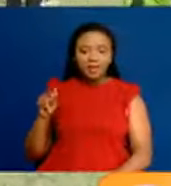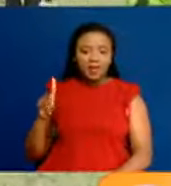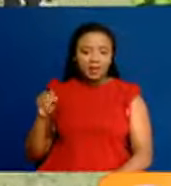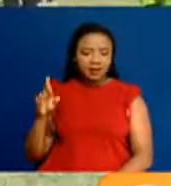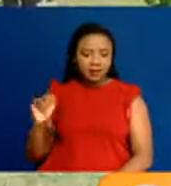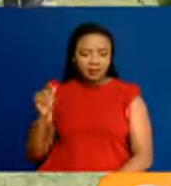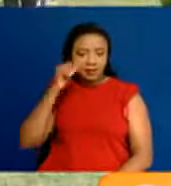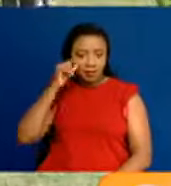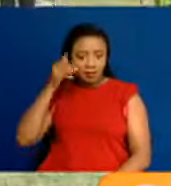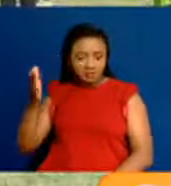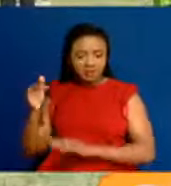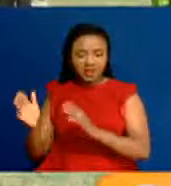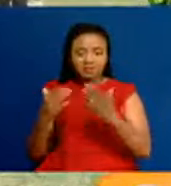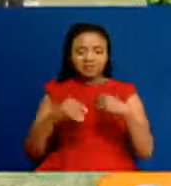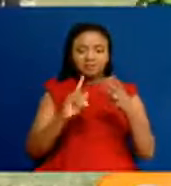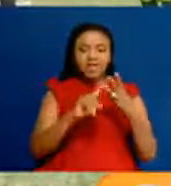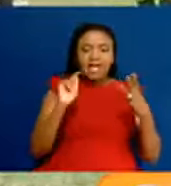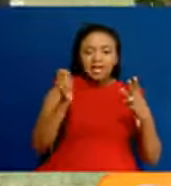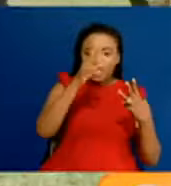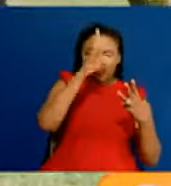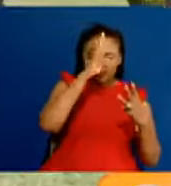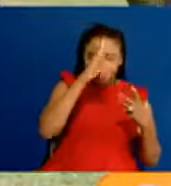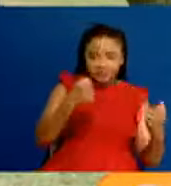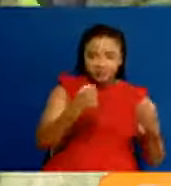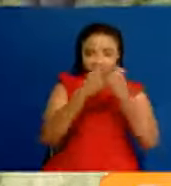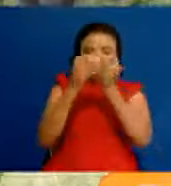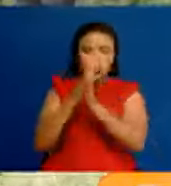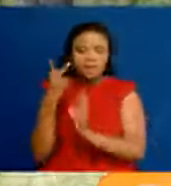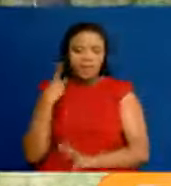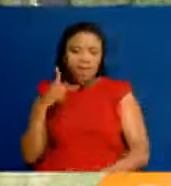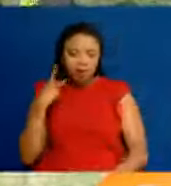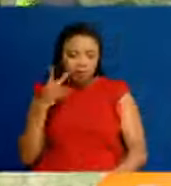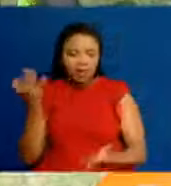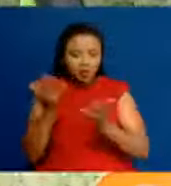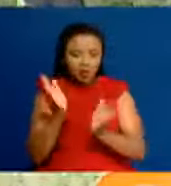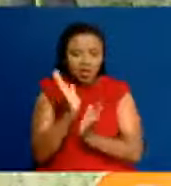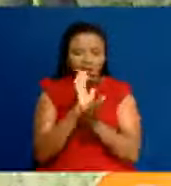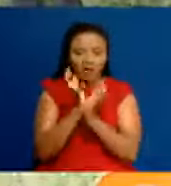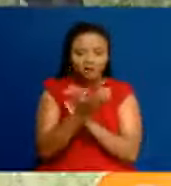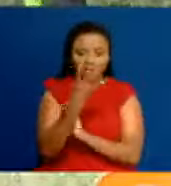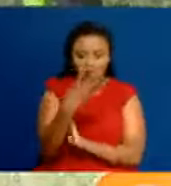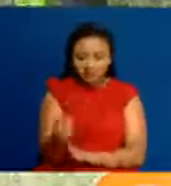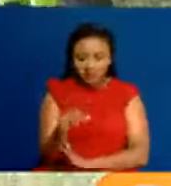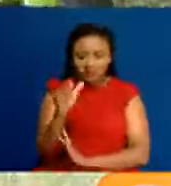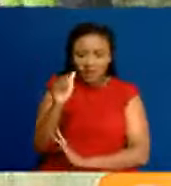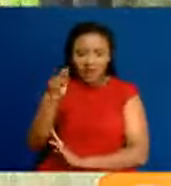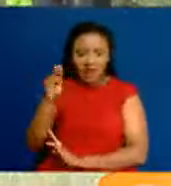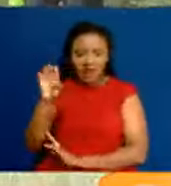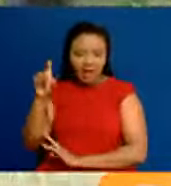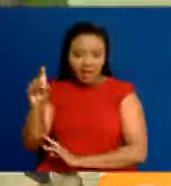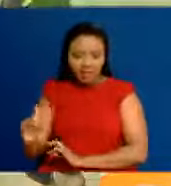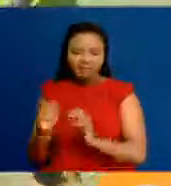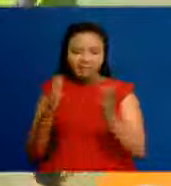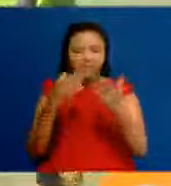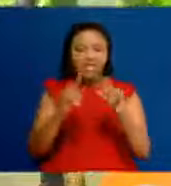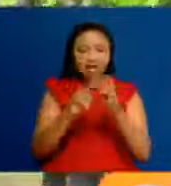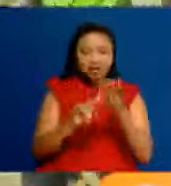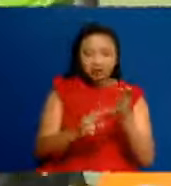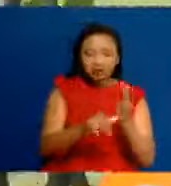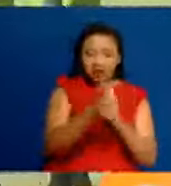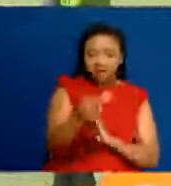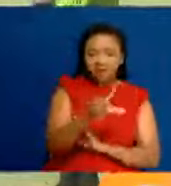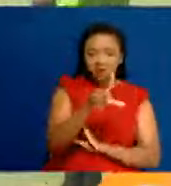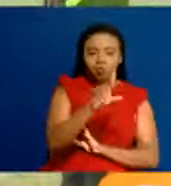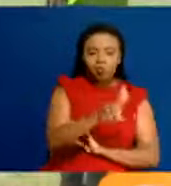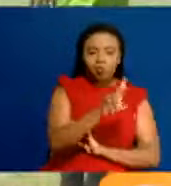Kenya Police waliomaliza watatu watakuwa wageni wa Kariobangi Sharks uwanjani Kasarani Annex, kabla ya Ulinzi Stars kupambana na